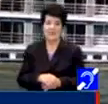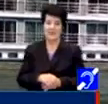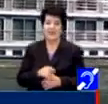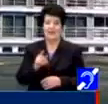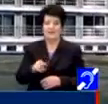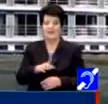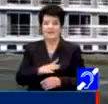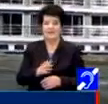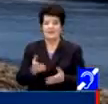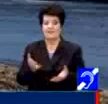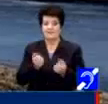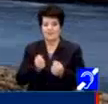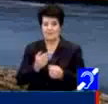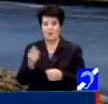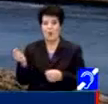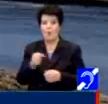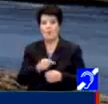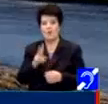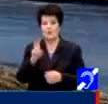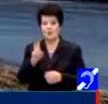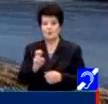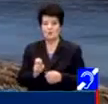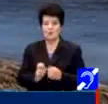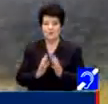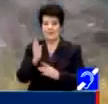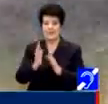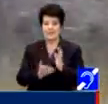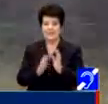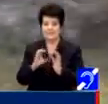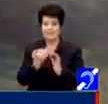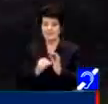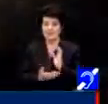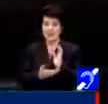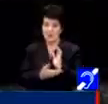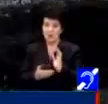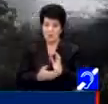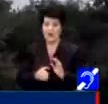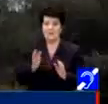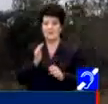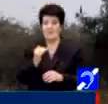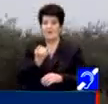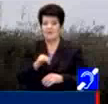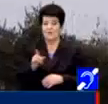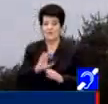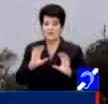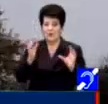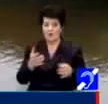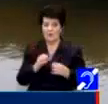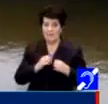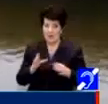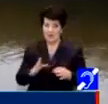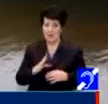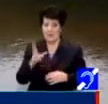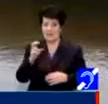al deltei adăpostește peste 1200 de specii de copaci și plante și cea mai bogată faună ornitologică de pe continent, cu mai